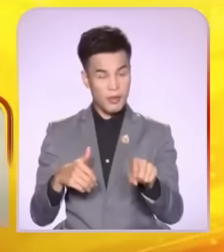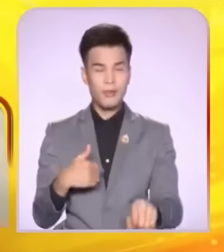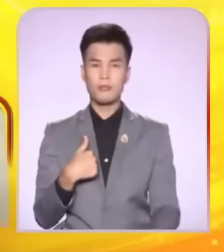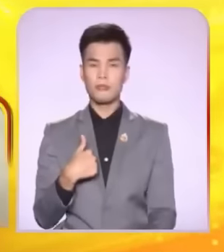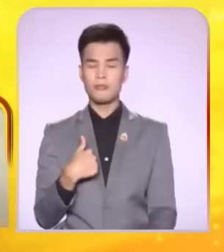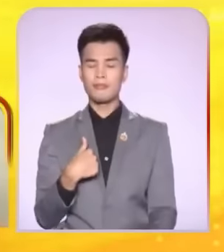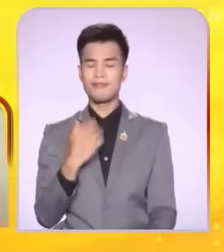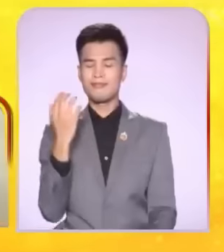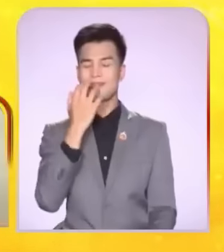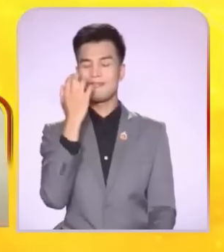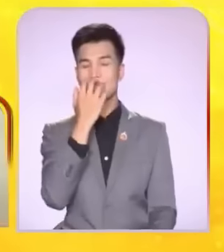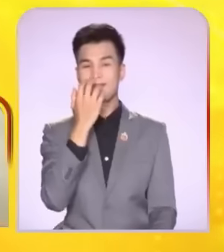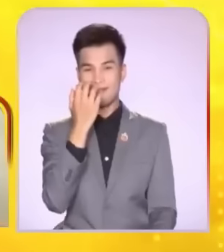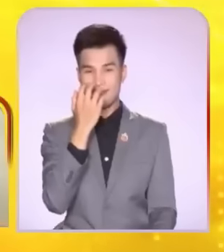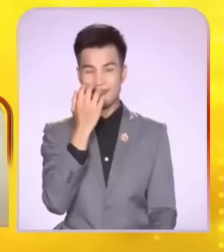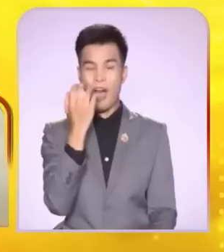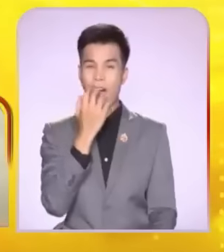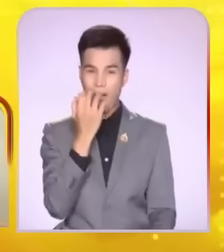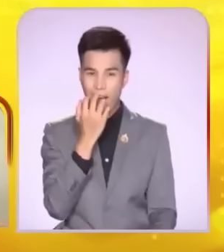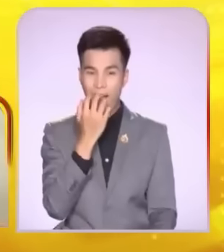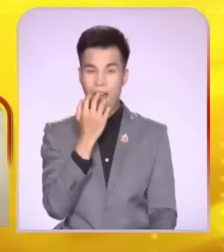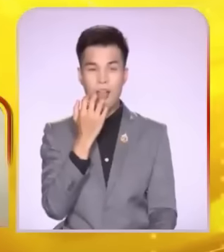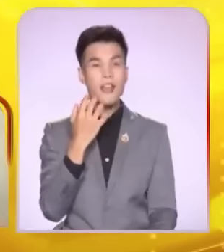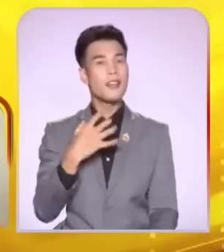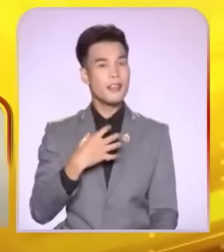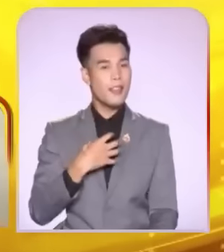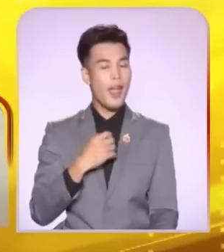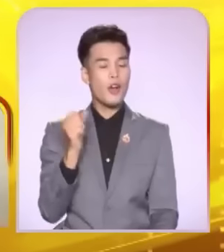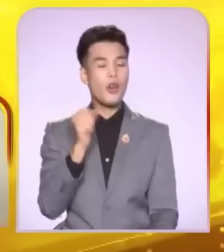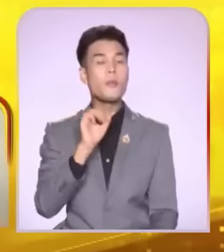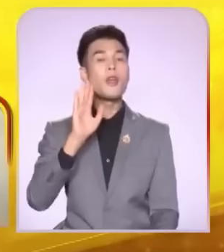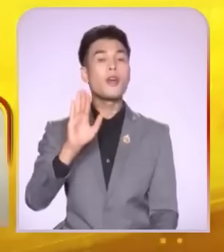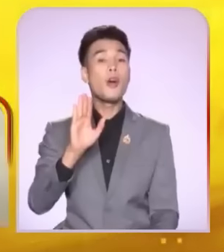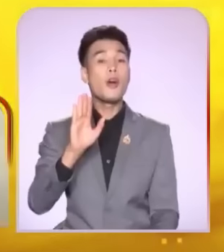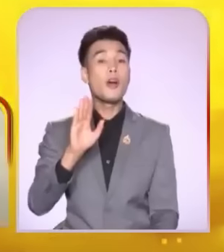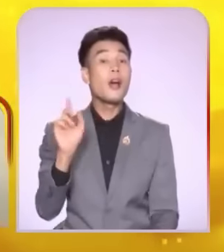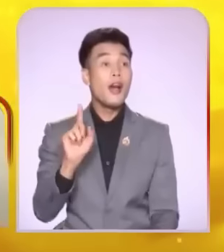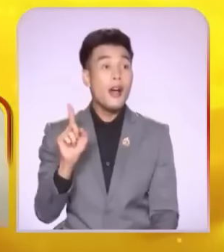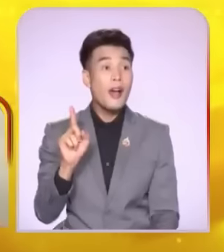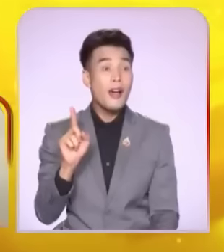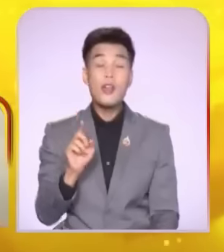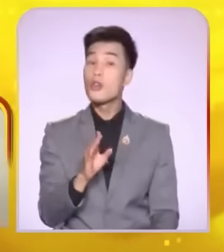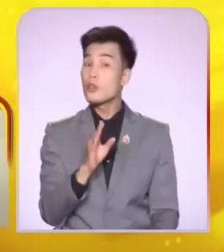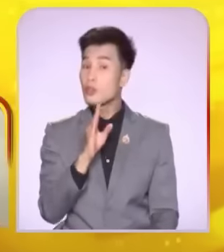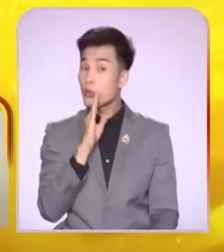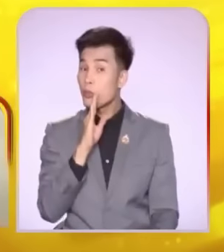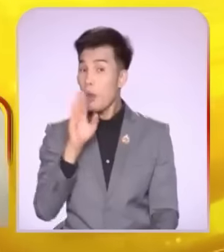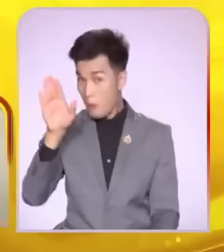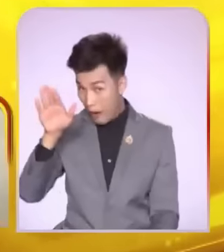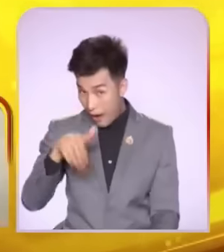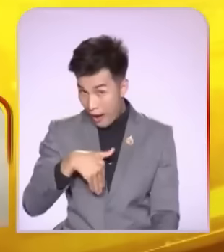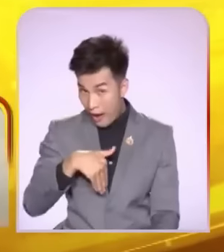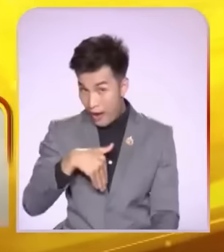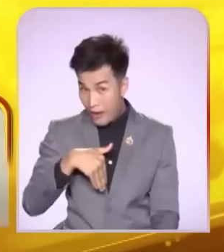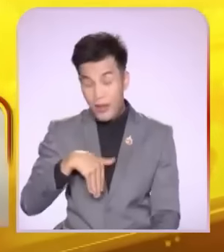ะค่ะคุณทักษิณหัวเราะแล้วก็บอกว่าอยากจะร้องเพลงของอัศนีวสันต์ว่าถ้าจะมาก็